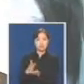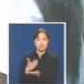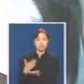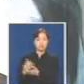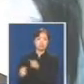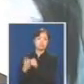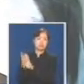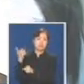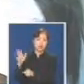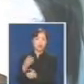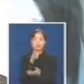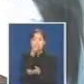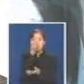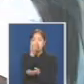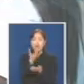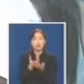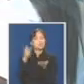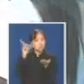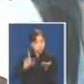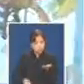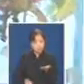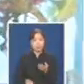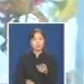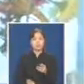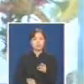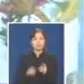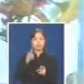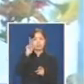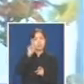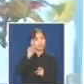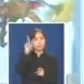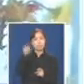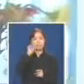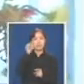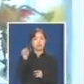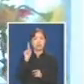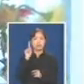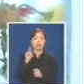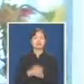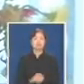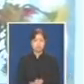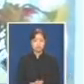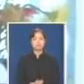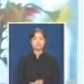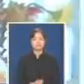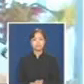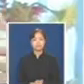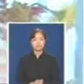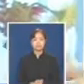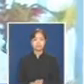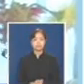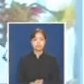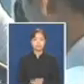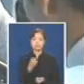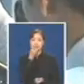ดอกเบี้ยก็ถูกมากครับร้อยละ1เพราะนั้นจริงๆแล้วเนี่ยถ้าพูดไปแล้วเนี่ยไม่ใช่ถึงกับเงินกู้ทั้งหมดหรอกครับถ้าคิดถึงว่าด